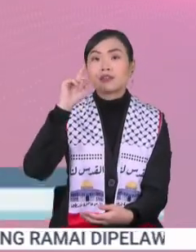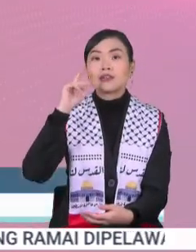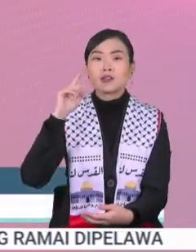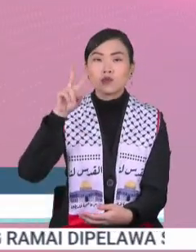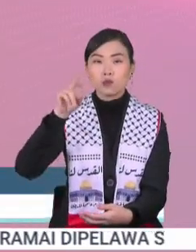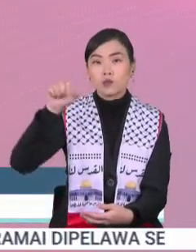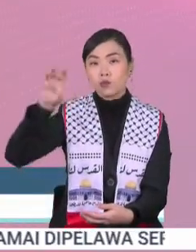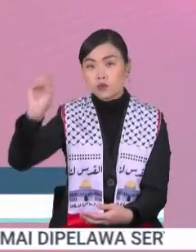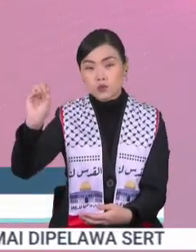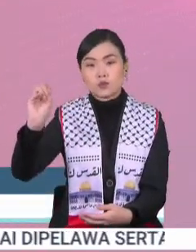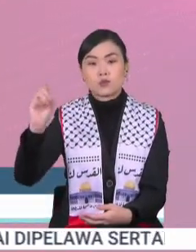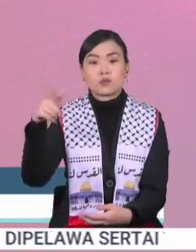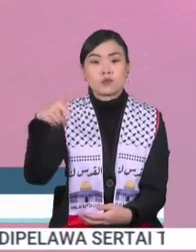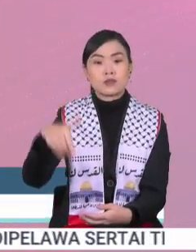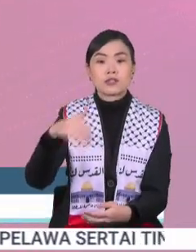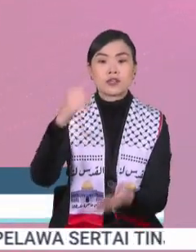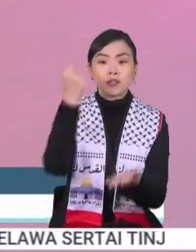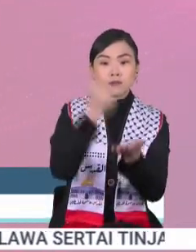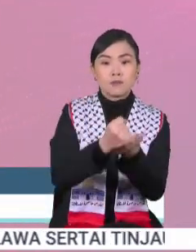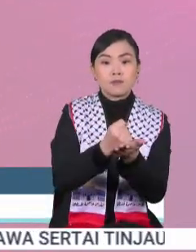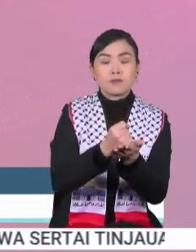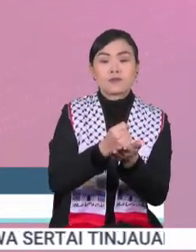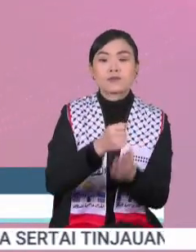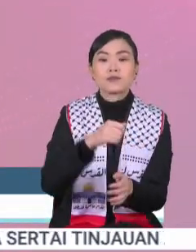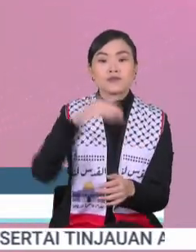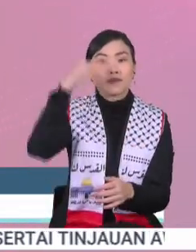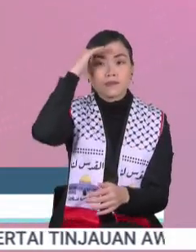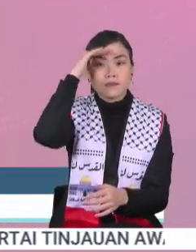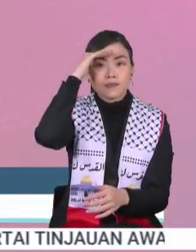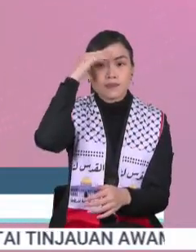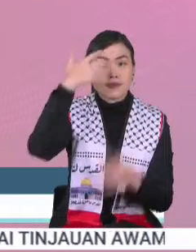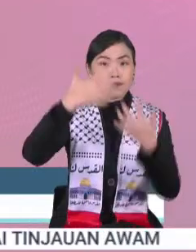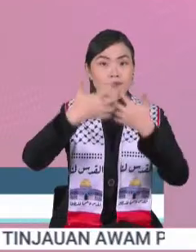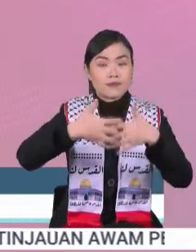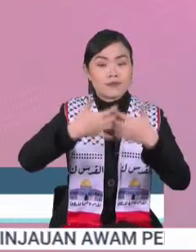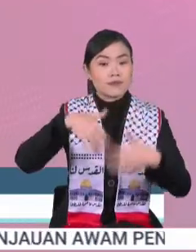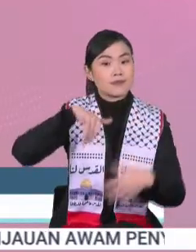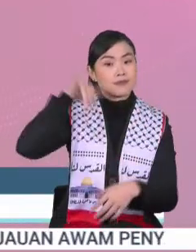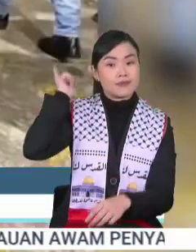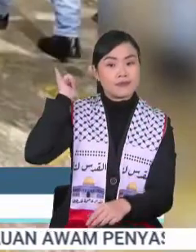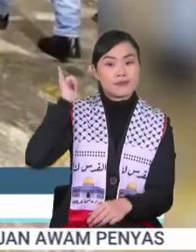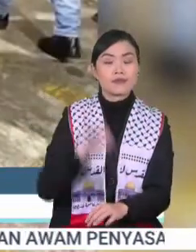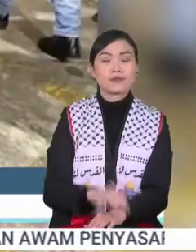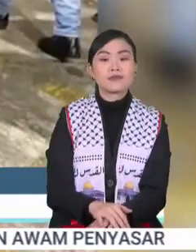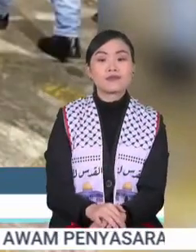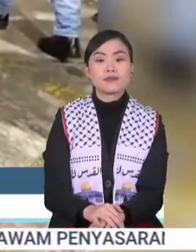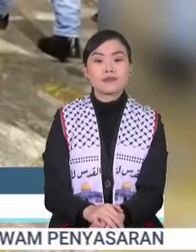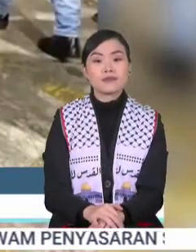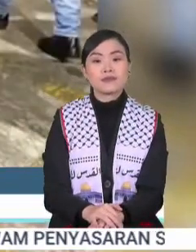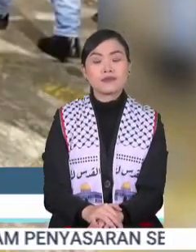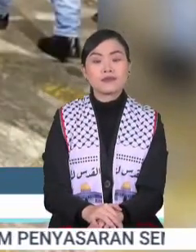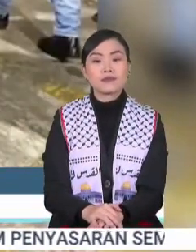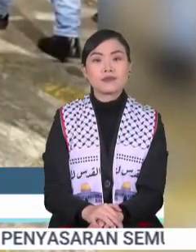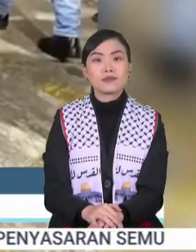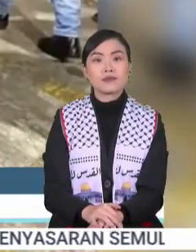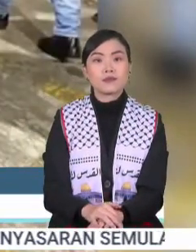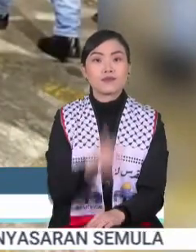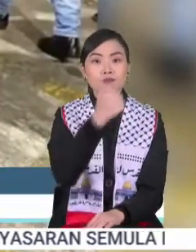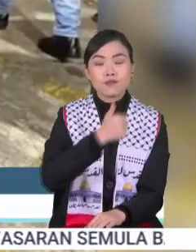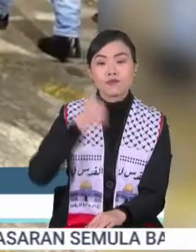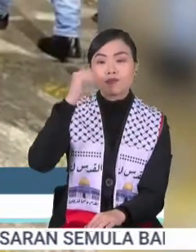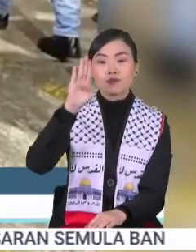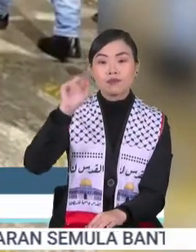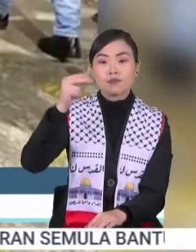diberkas imigresen Johor menerusi Ops Mahir di kawasan kilang keluang Johor semalam pengarahnya